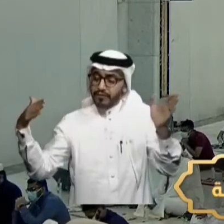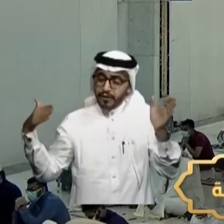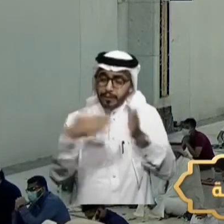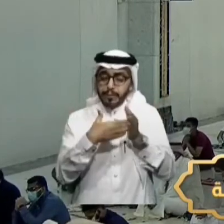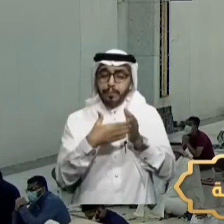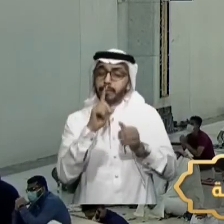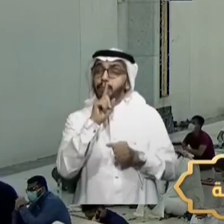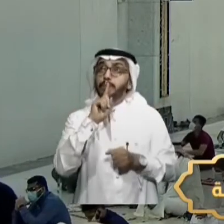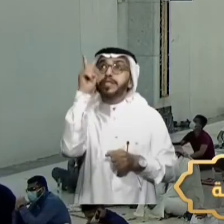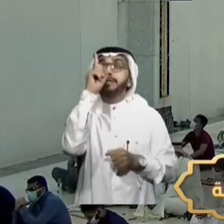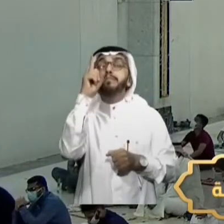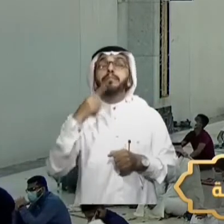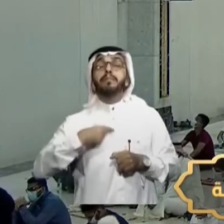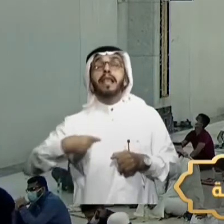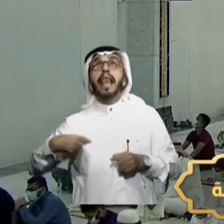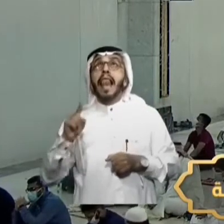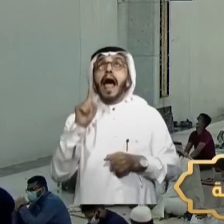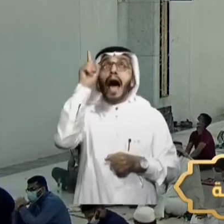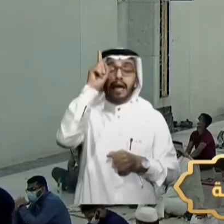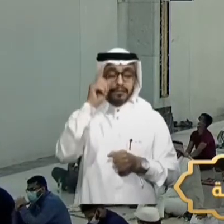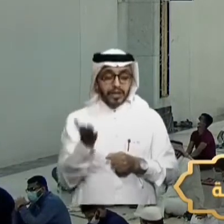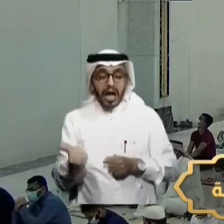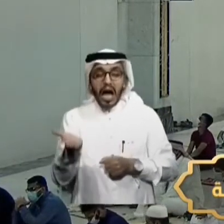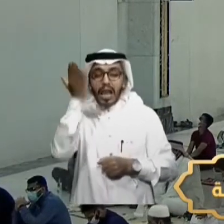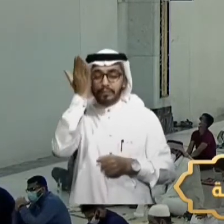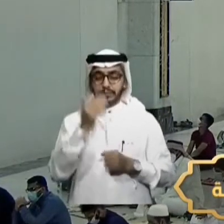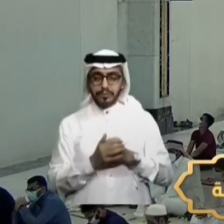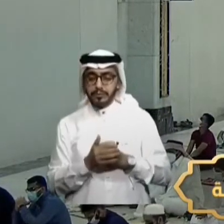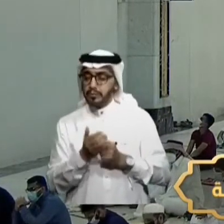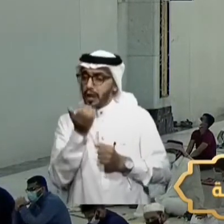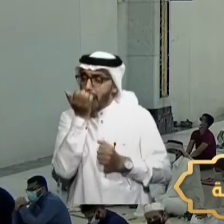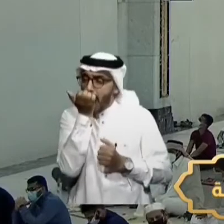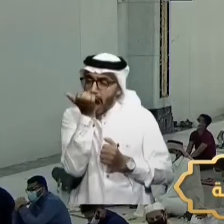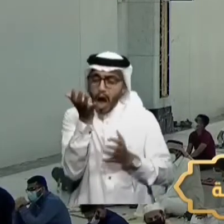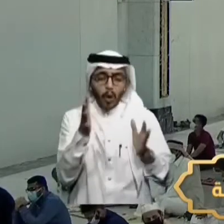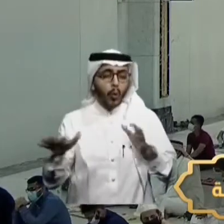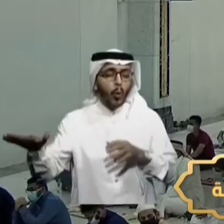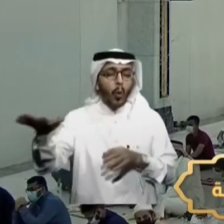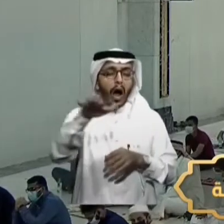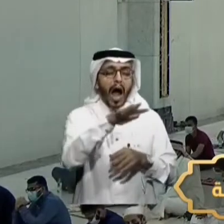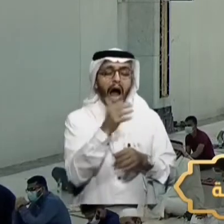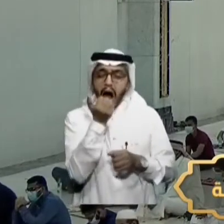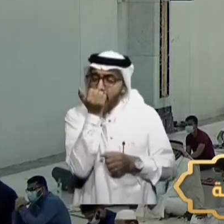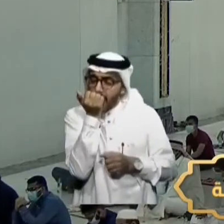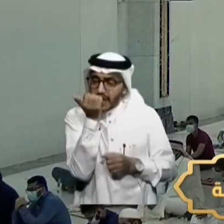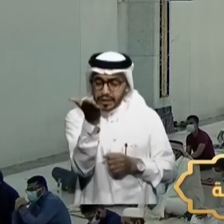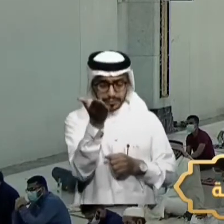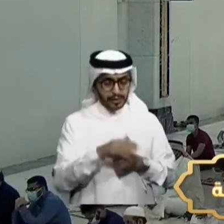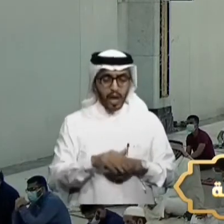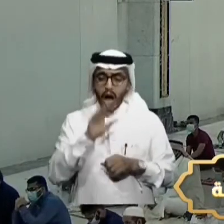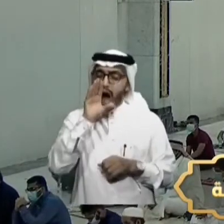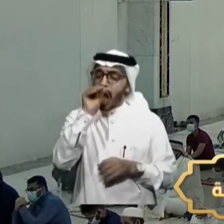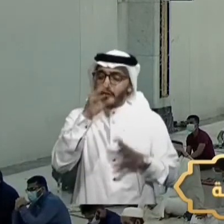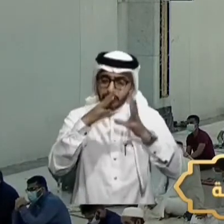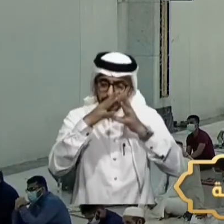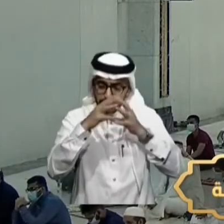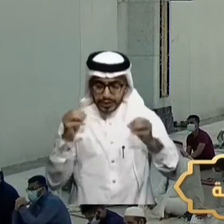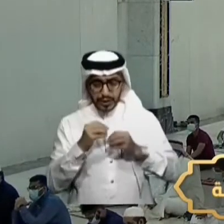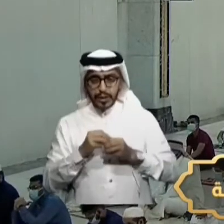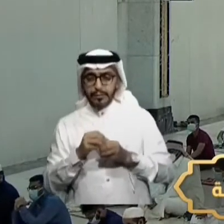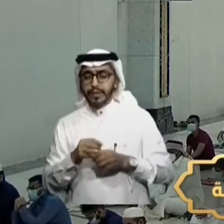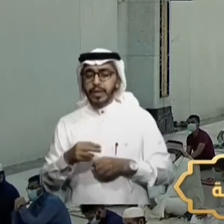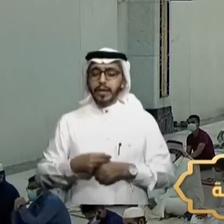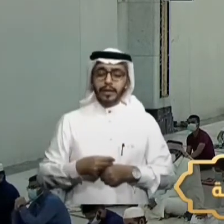ويختتمه بسم الله تعالى، ويتكلم بجوامع الكلم، وكلامه فصل. عن